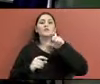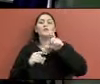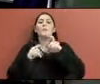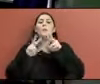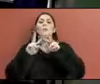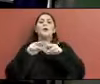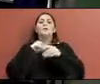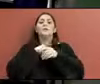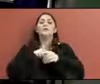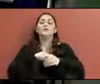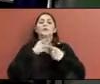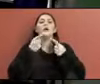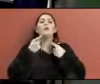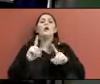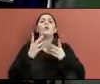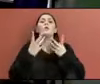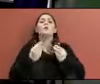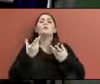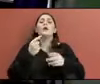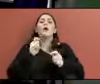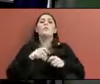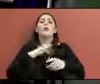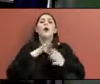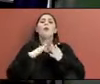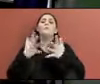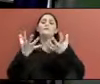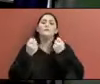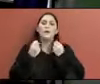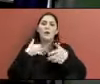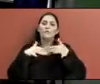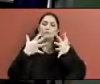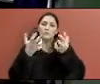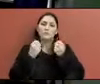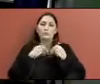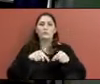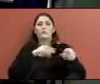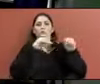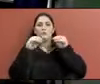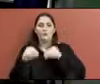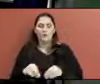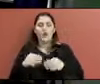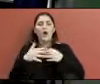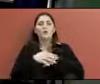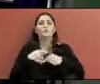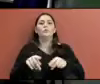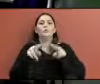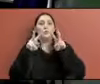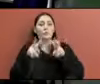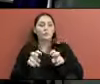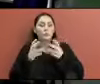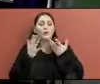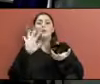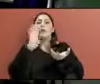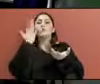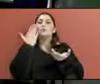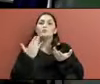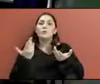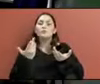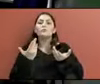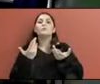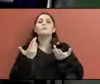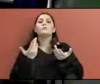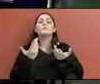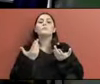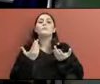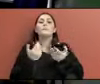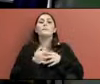yapılıyor? Yani oraya giden engelliler evden alıyorsunuz, engelliyi buraya getirip akşama kadar orada oturtuyor musunuz? Televizyon mu seyrettiriyorsunuz? Evet.